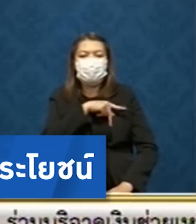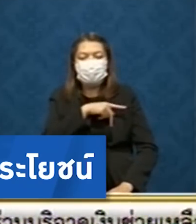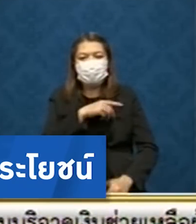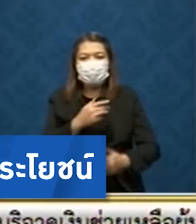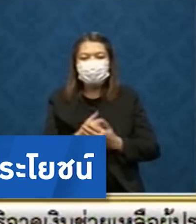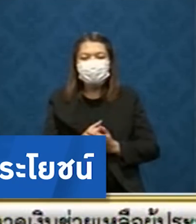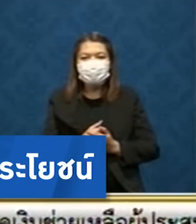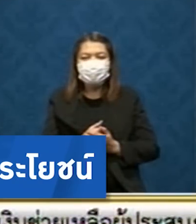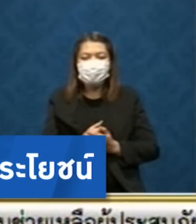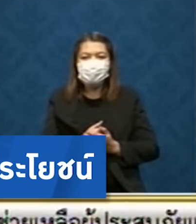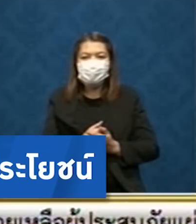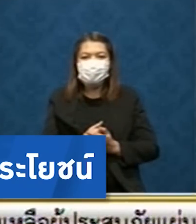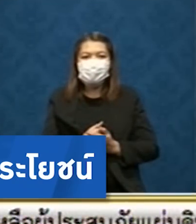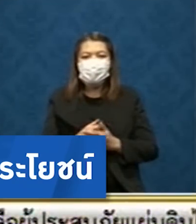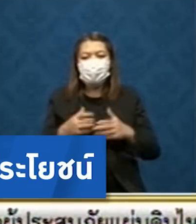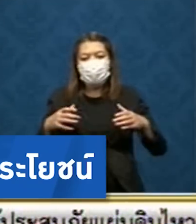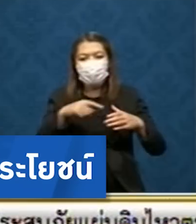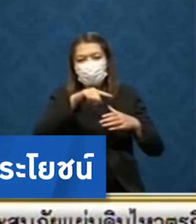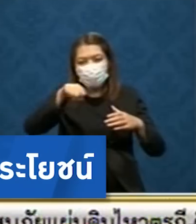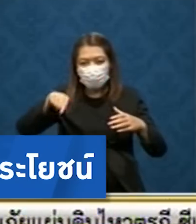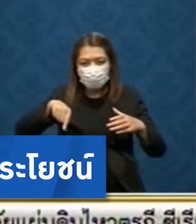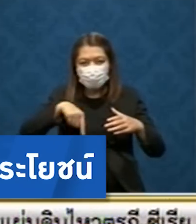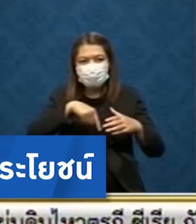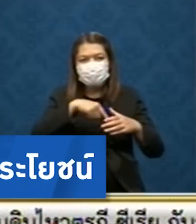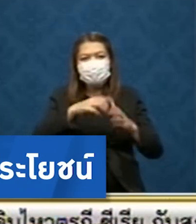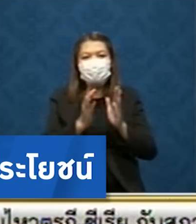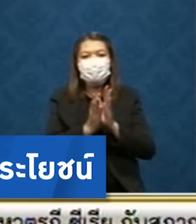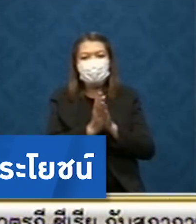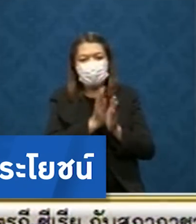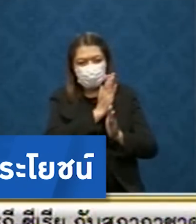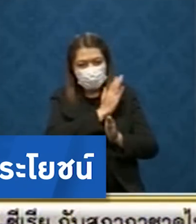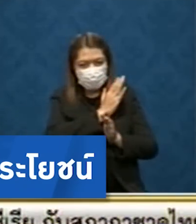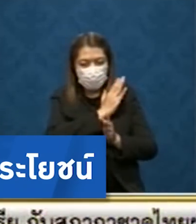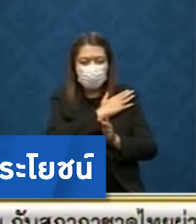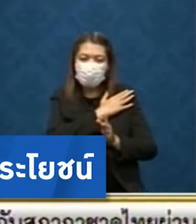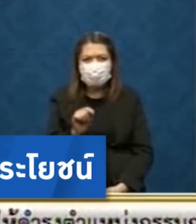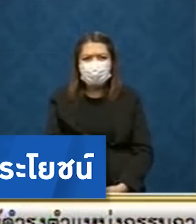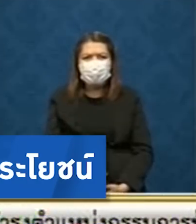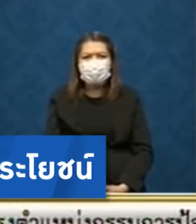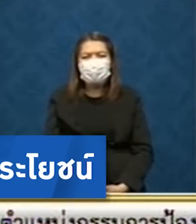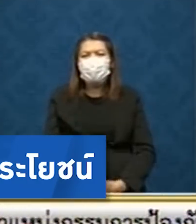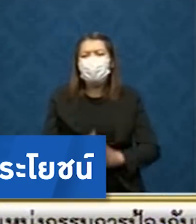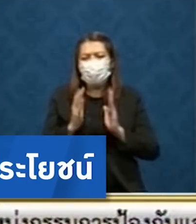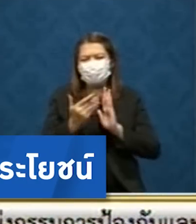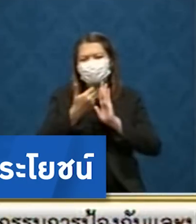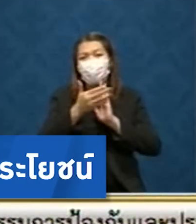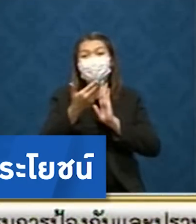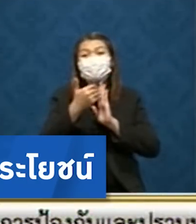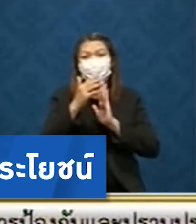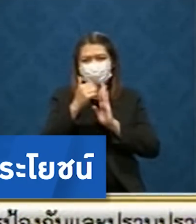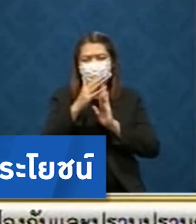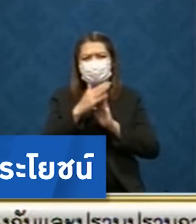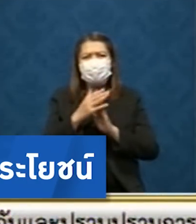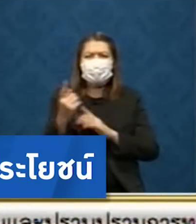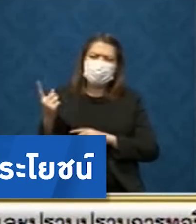และองค์การพระภิกษุสงฆ์อย่างกว้างขวางคนอีสานเขา